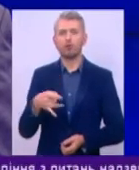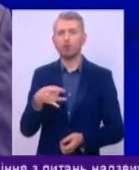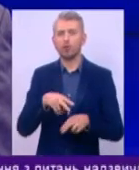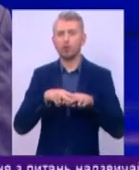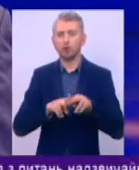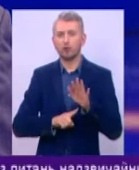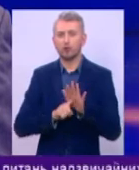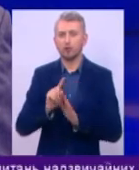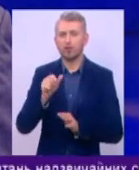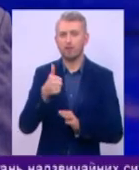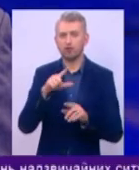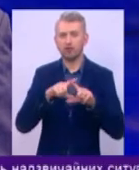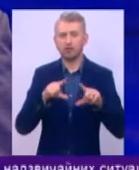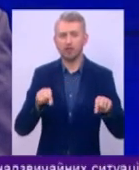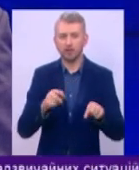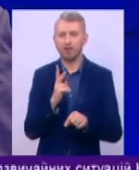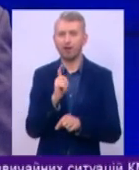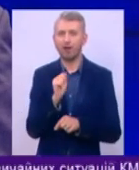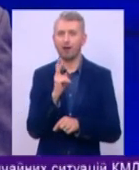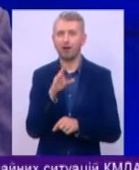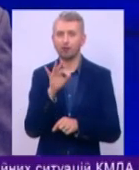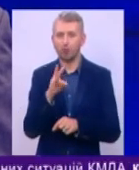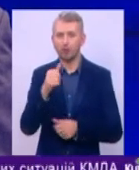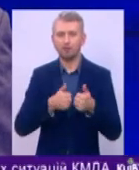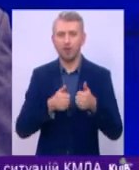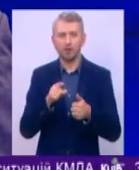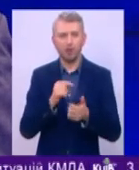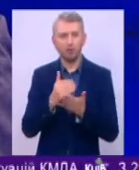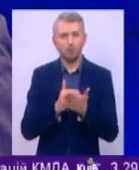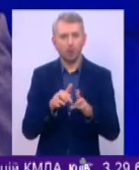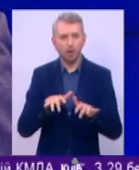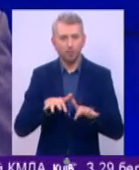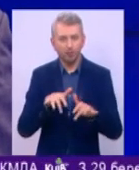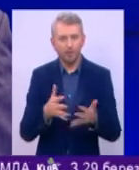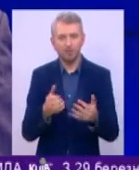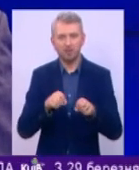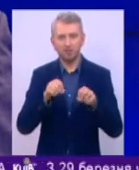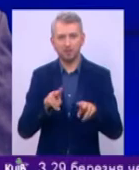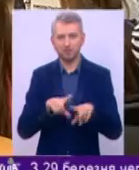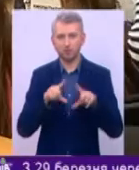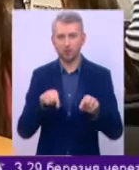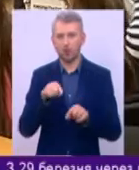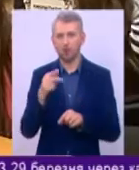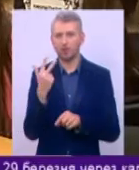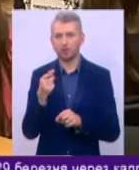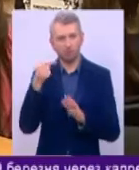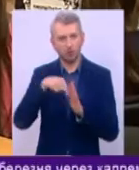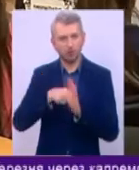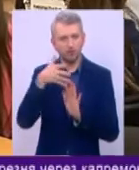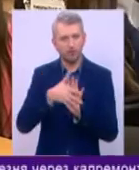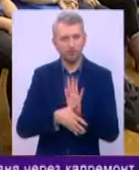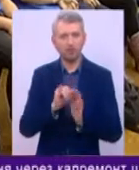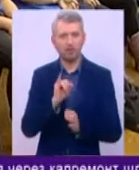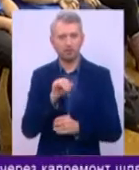районі столиці розпочався перший шкільний хакатон. Змагання з програмування приймала спеціалізована школа номер 3 з поглибленим вивченням